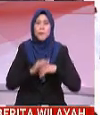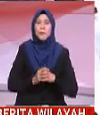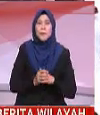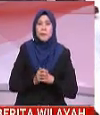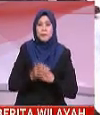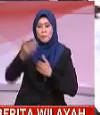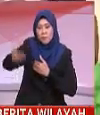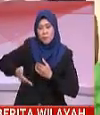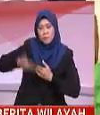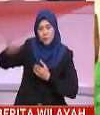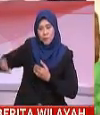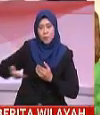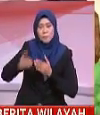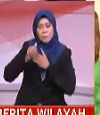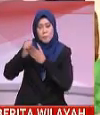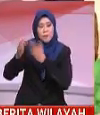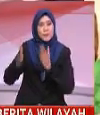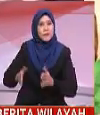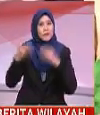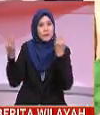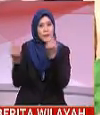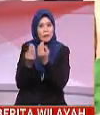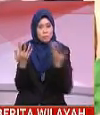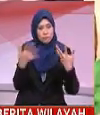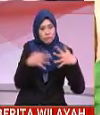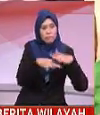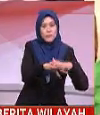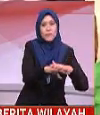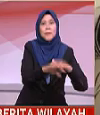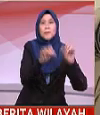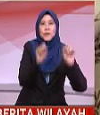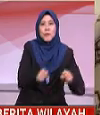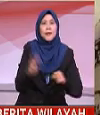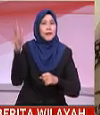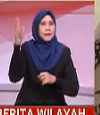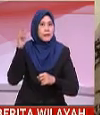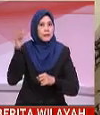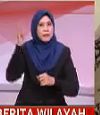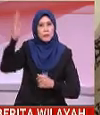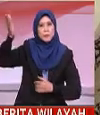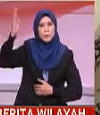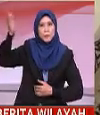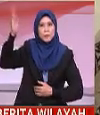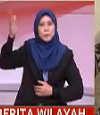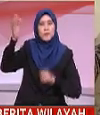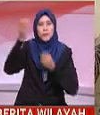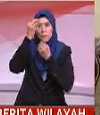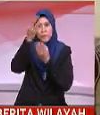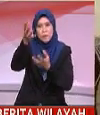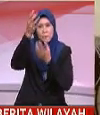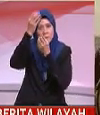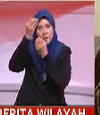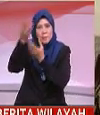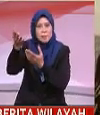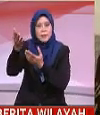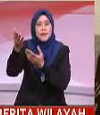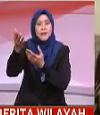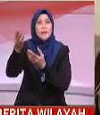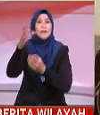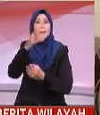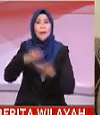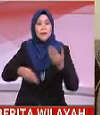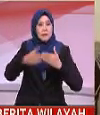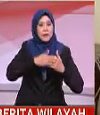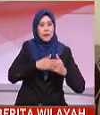jemput pemimpin-pemimpin masyarakat untuk bersama supaya mereka akan dengar daripada first hand information. Kemudian baliknya mereka